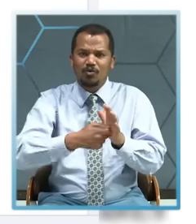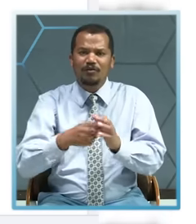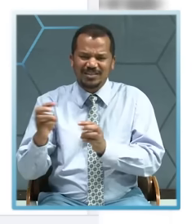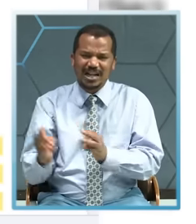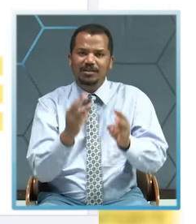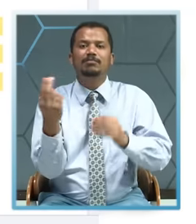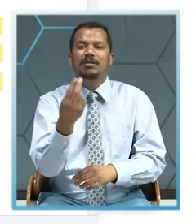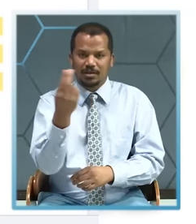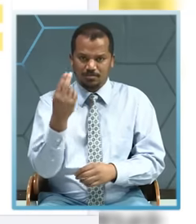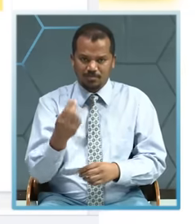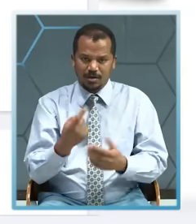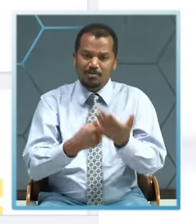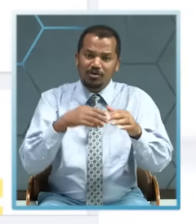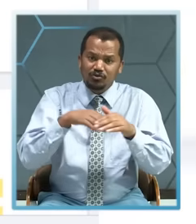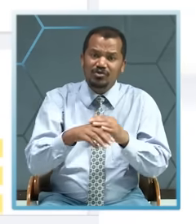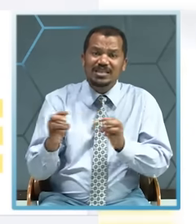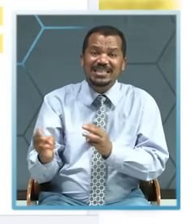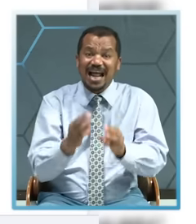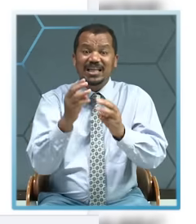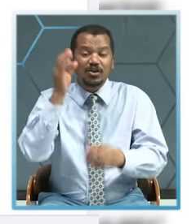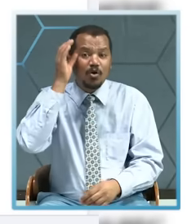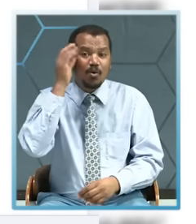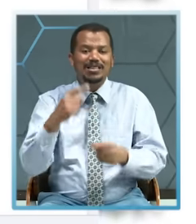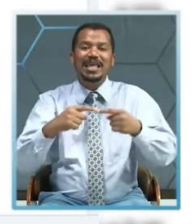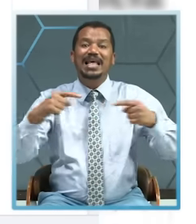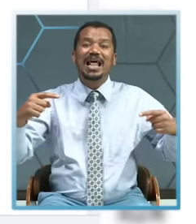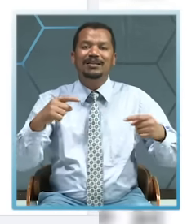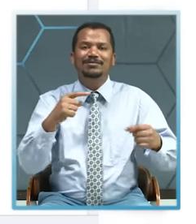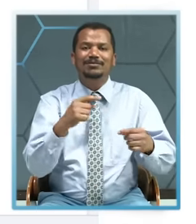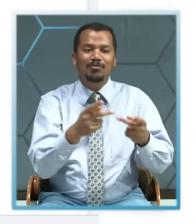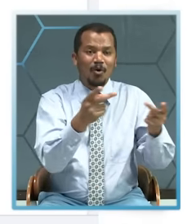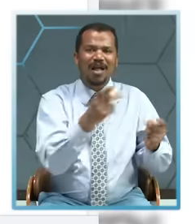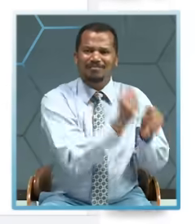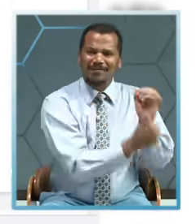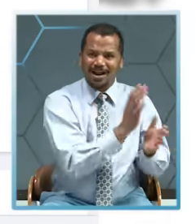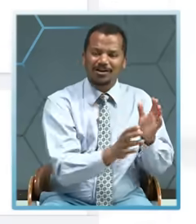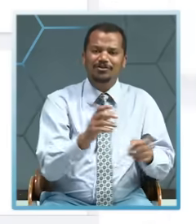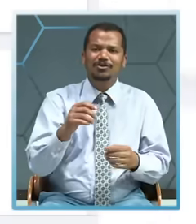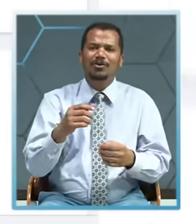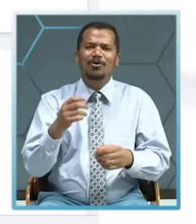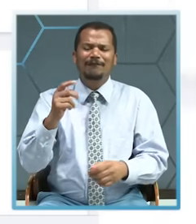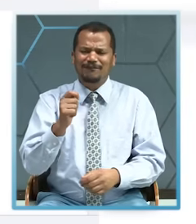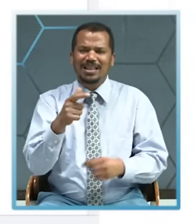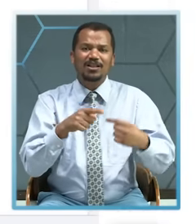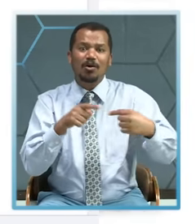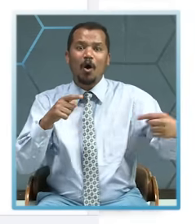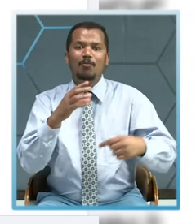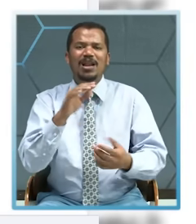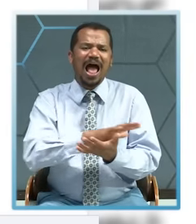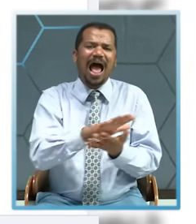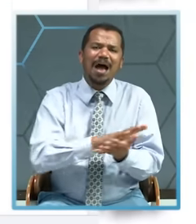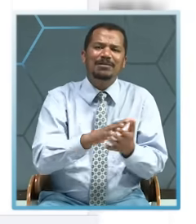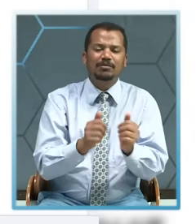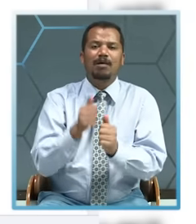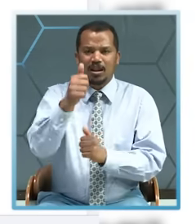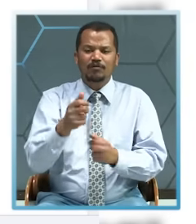እንደ ቁልፍ ስትራቴጂ መጠቀም። በዚሁ ስትራቴጂው አሸባሪው ህዋት የጠላትን ደጀን ማፈራረስ፣ ወደ ንቁና ፈጣን ተቃውሞ